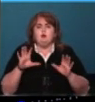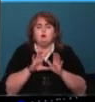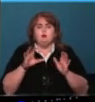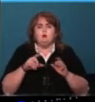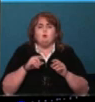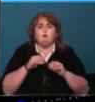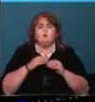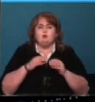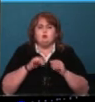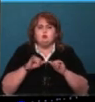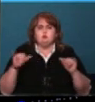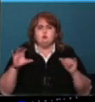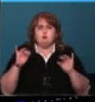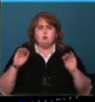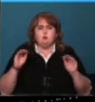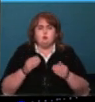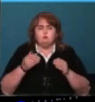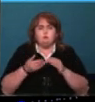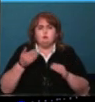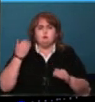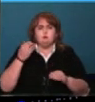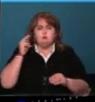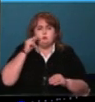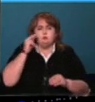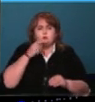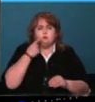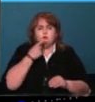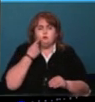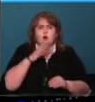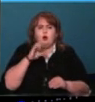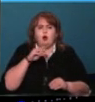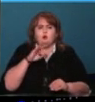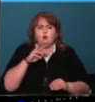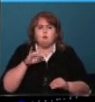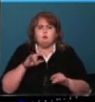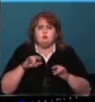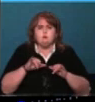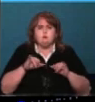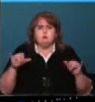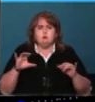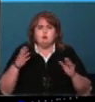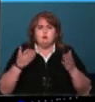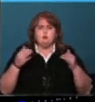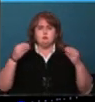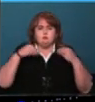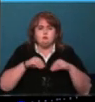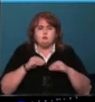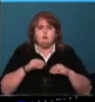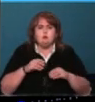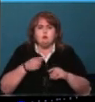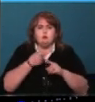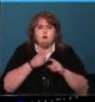уменьшается. Мы с вами на предыдущих уроках говорили о том, что атомы излучают или поглощают энергию